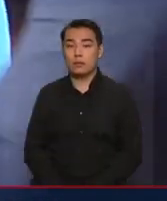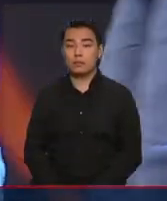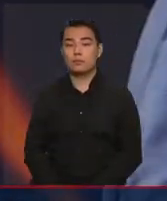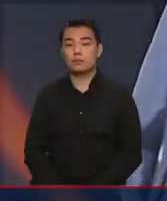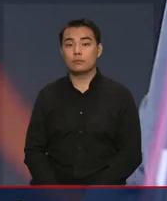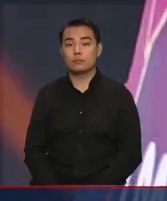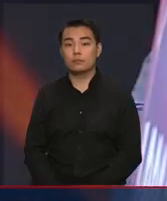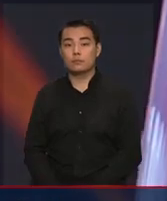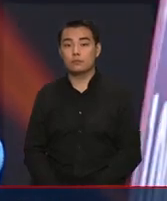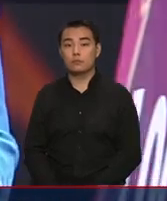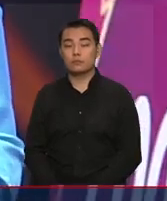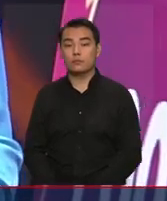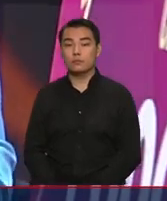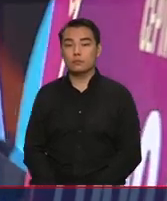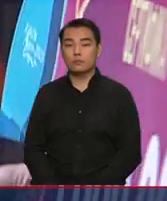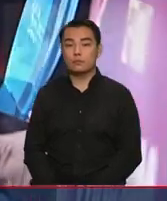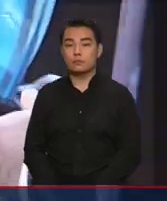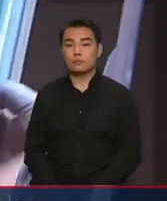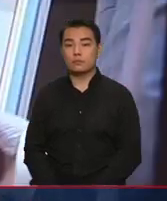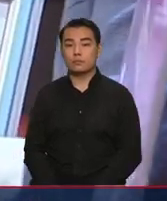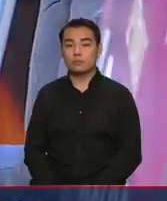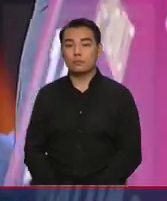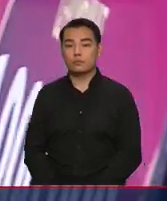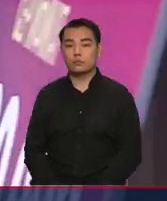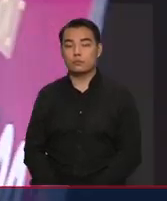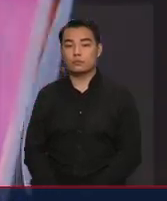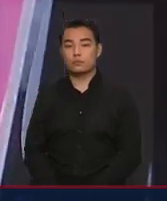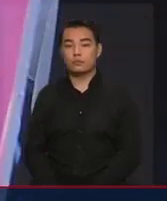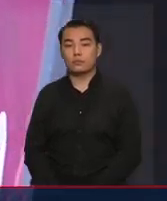Қошемет, жүрегі мейірімге толы жақсы адам алдымызда.